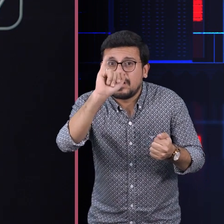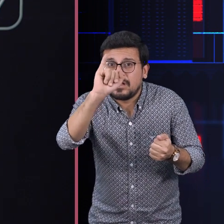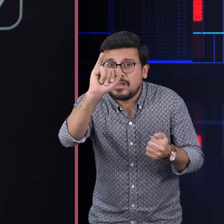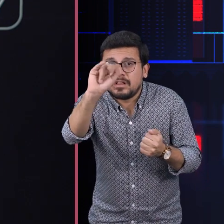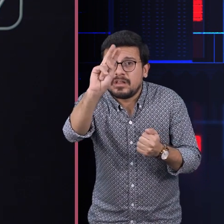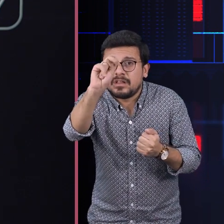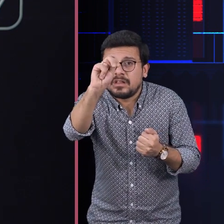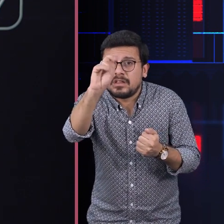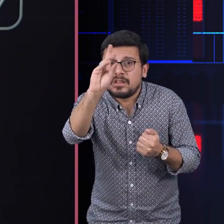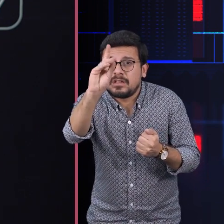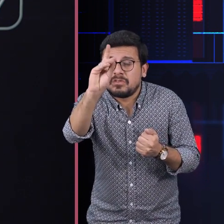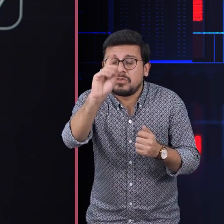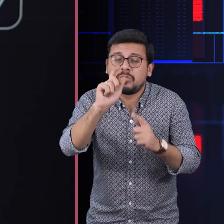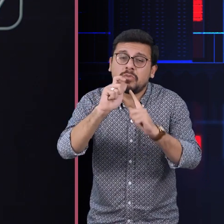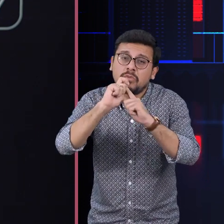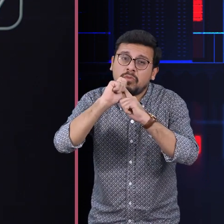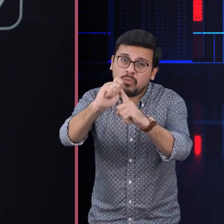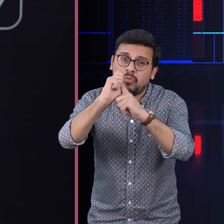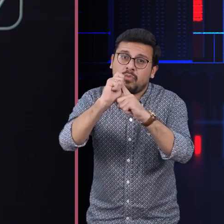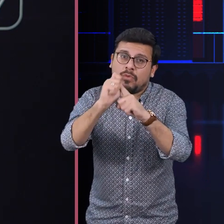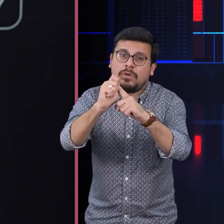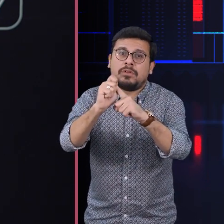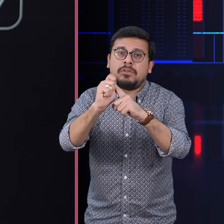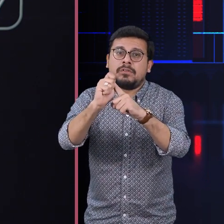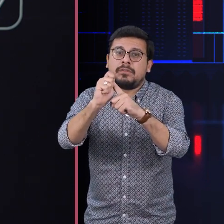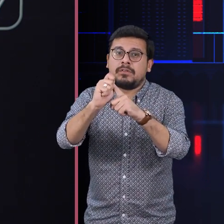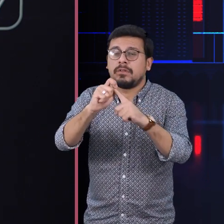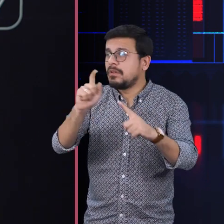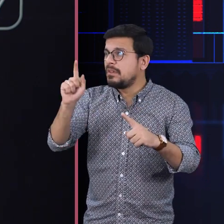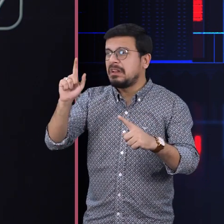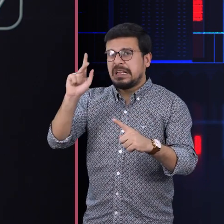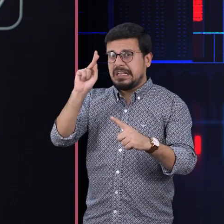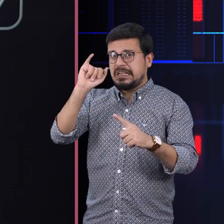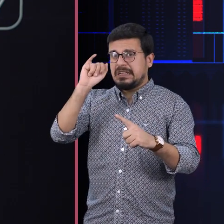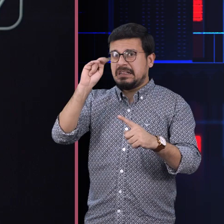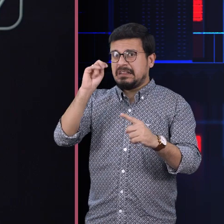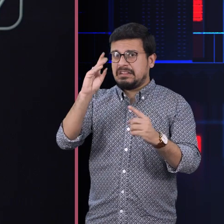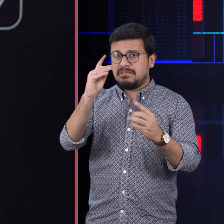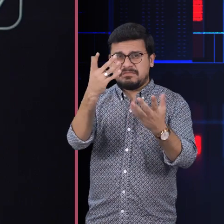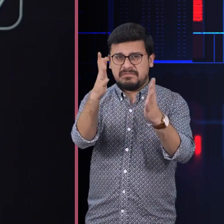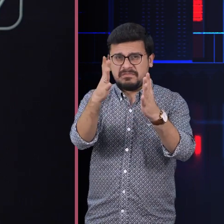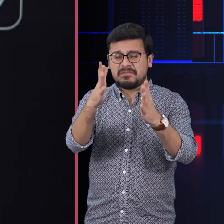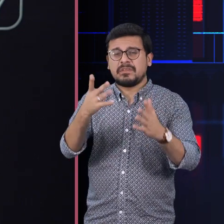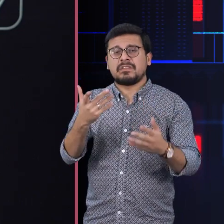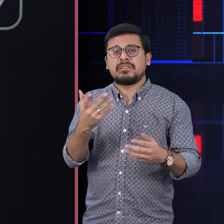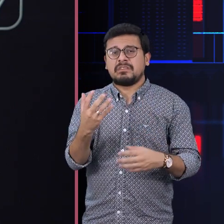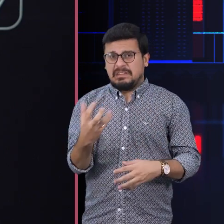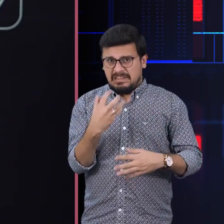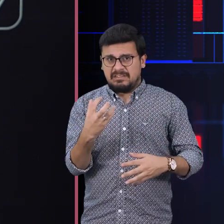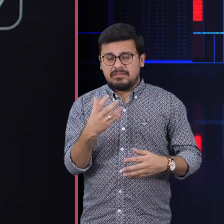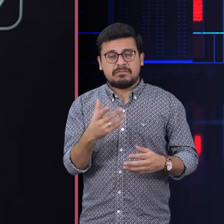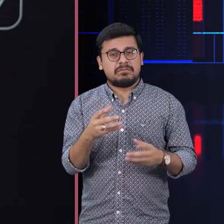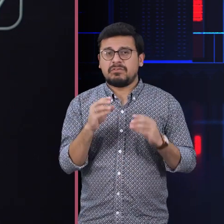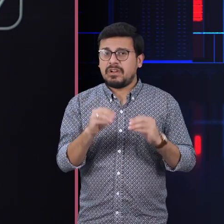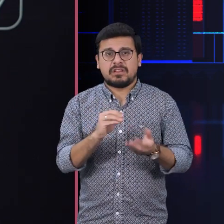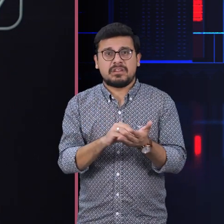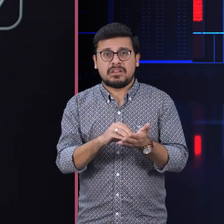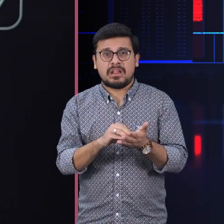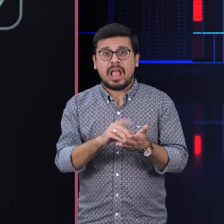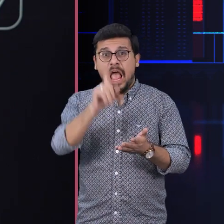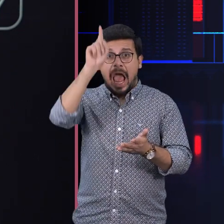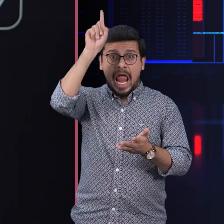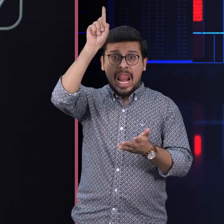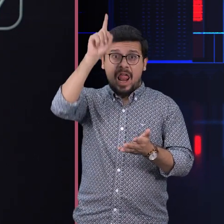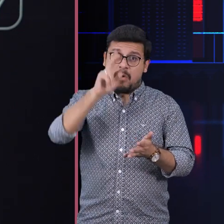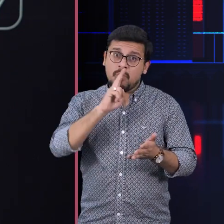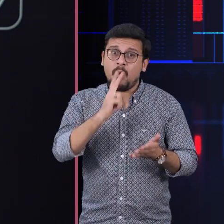بہت بڑی بات تھی یہ کہ یہ سمجھنا کہ کیسے لوگ چھوڑ جاتے ہیں, کس طرح سے ماں